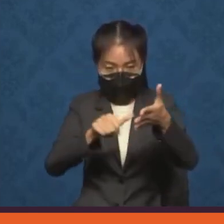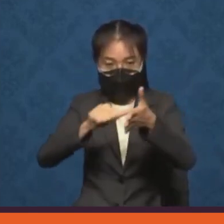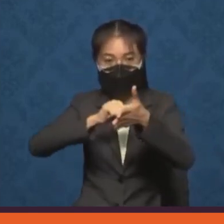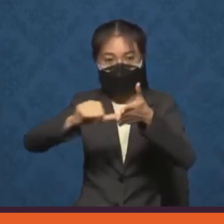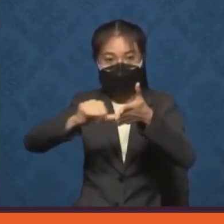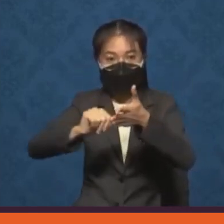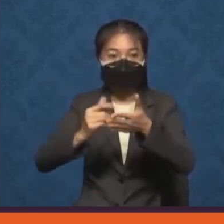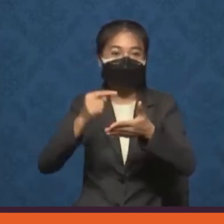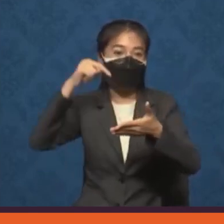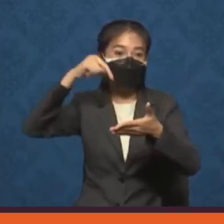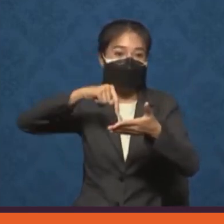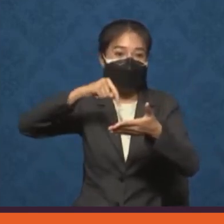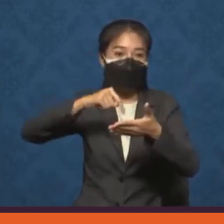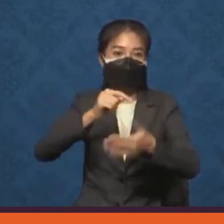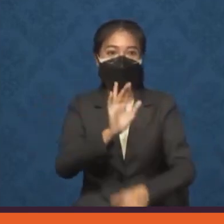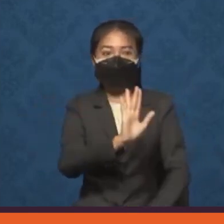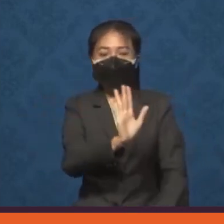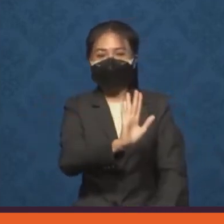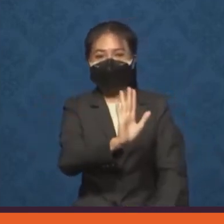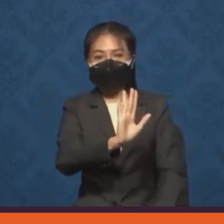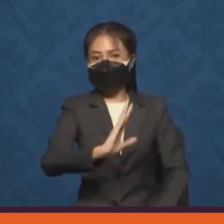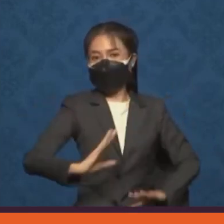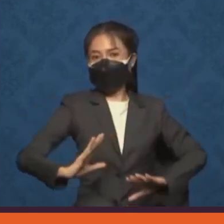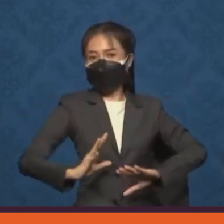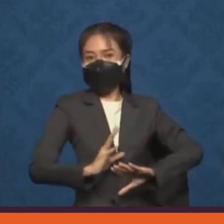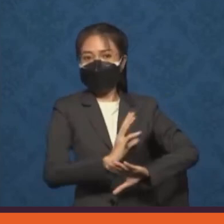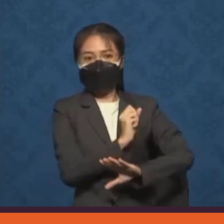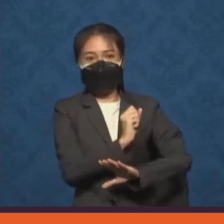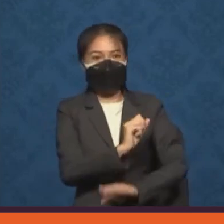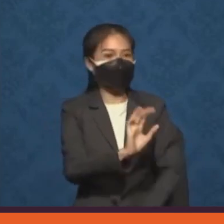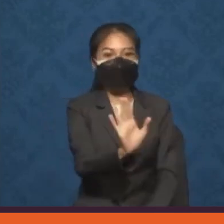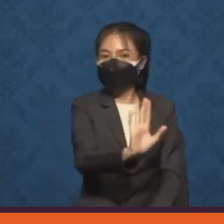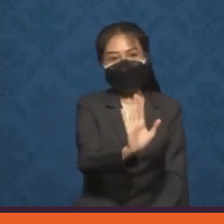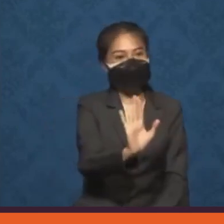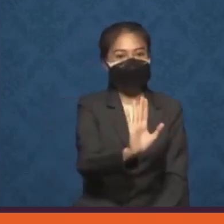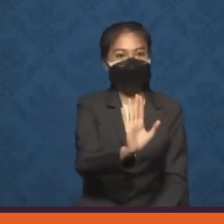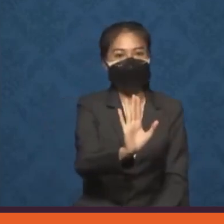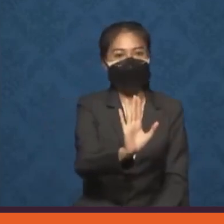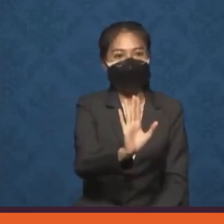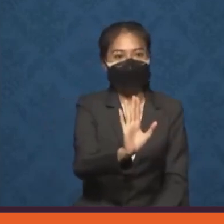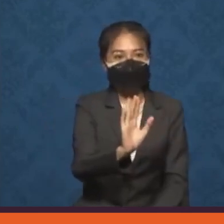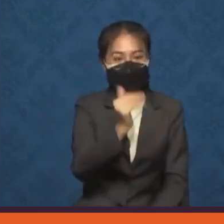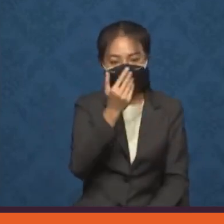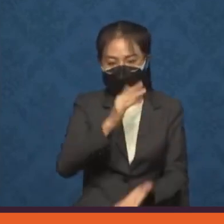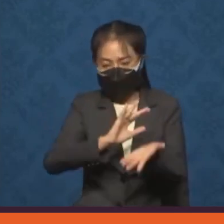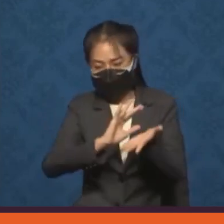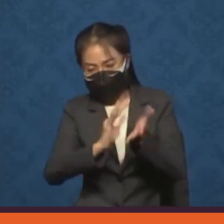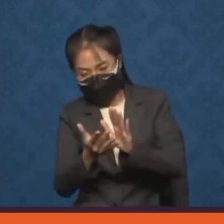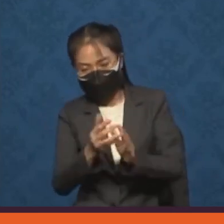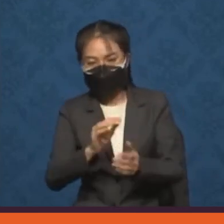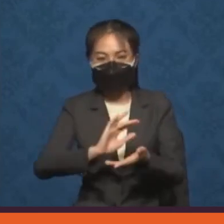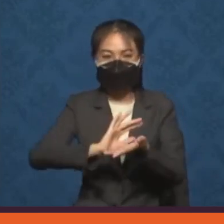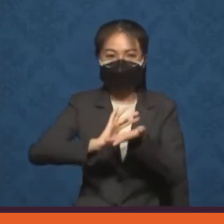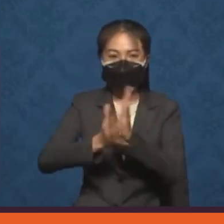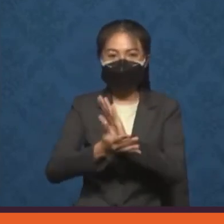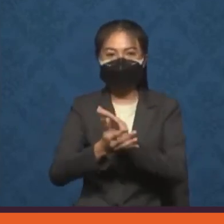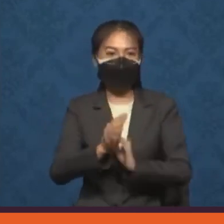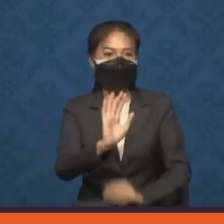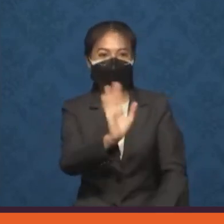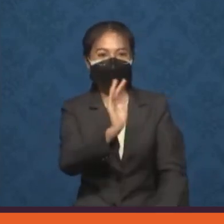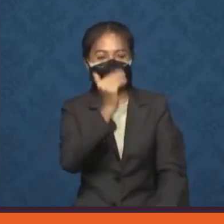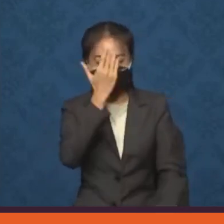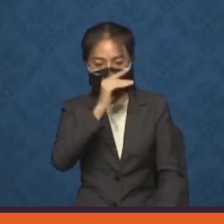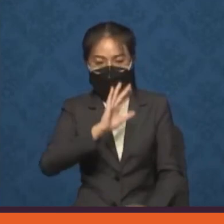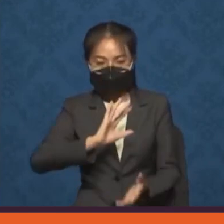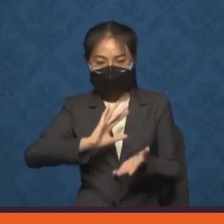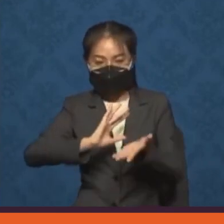ม่ใช่ปฏิวัติแบบที่ท่านตั้งข้อสังเกตไว้ครับเพราะปฏิวัติหมายถึงต้องล้มรัฐธรรมนูญทิ้งไ